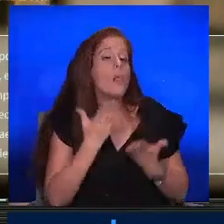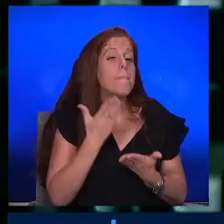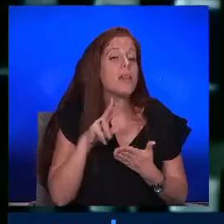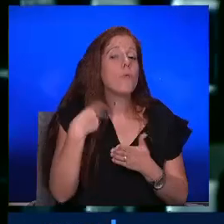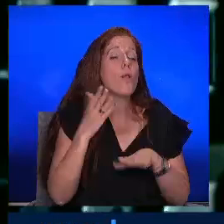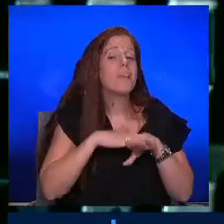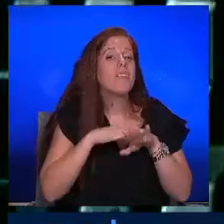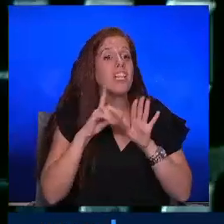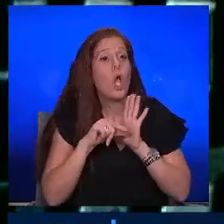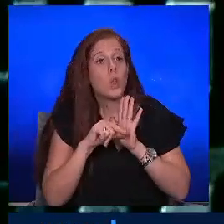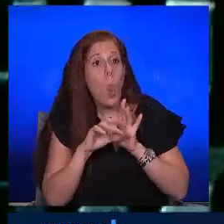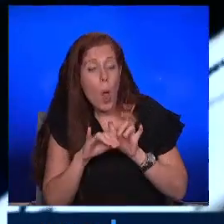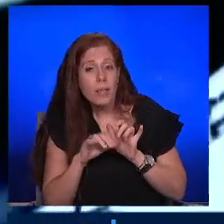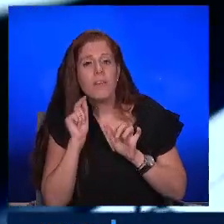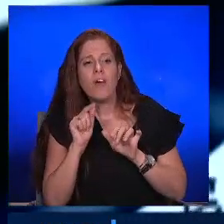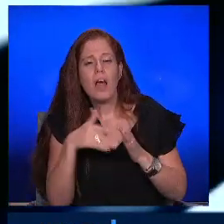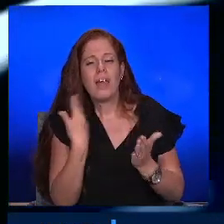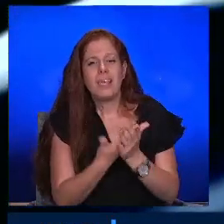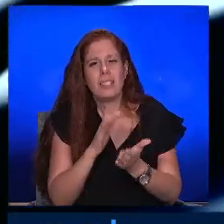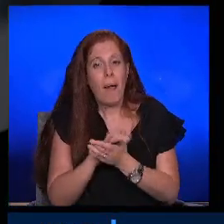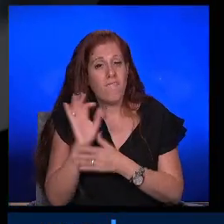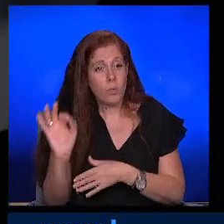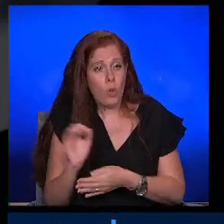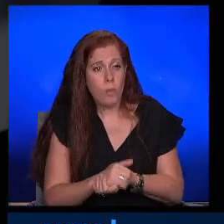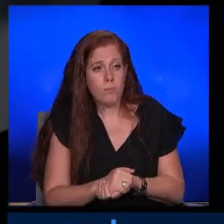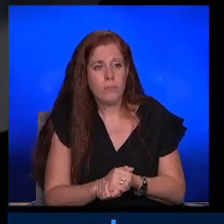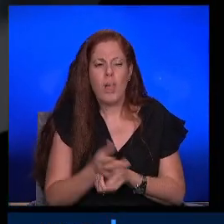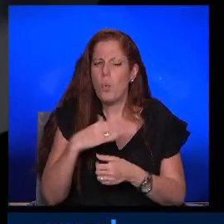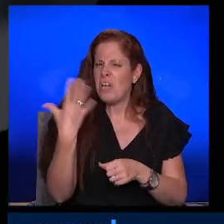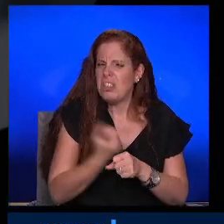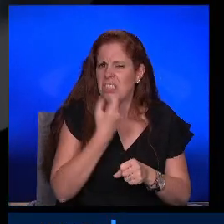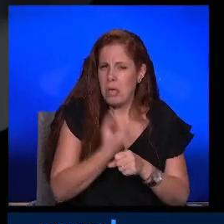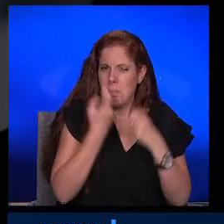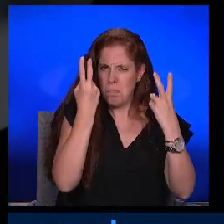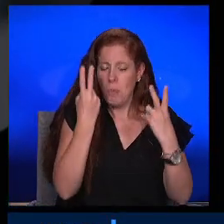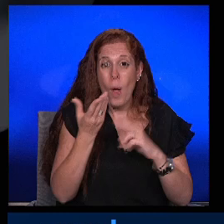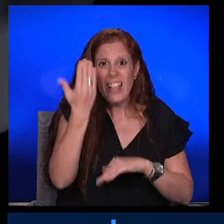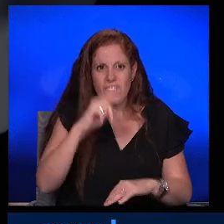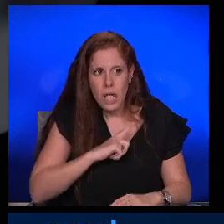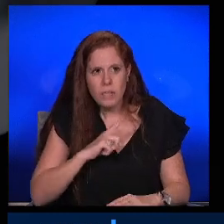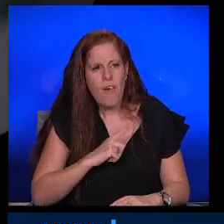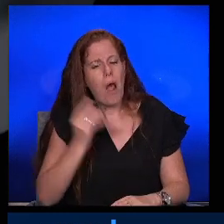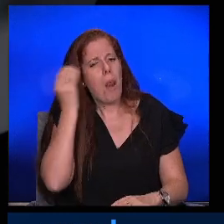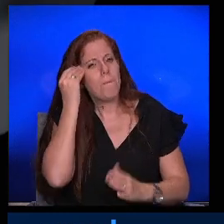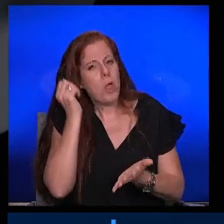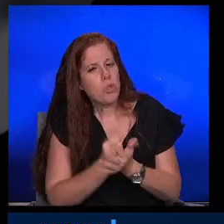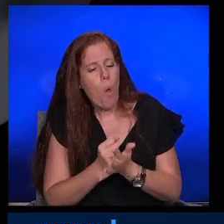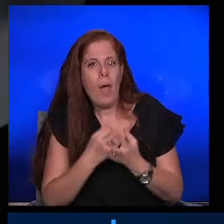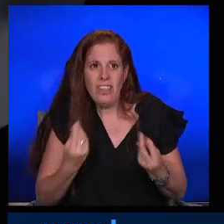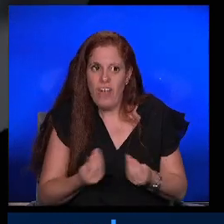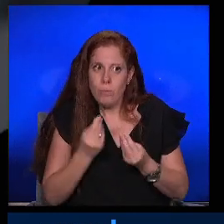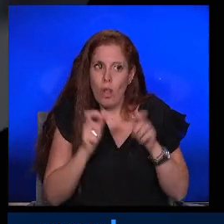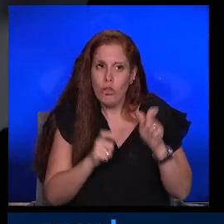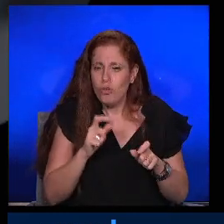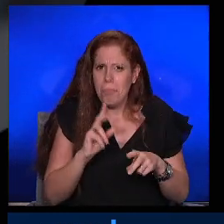טכנולוגי, ועל כך התייעץ עם חבריו. הוא היה לו הישגים משמעותיים עוד לפני הצבא, למד תואר אקדמי, דברים שאנשים מן המניין